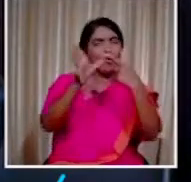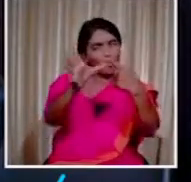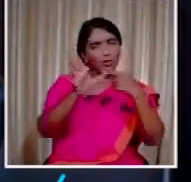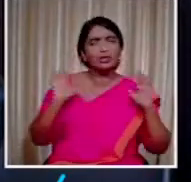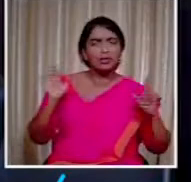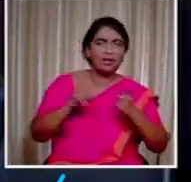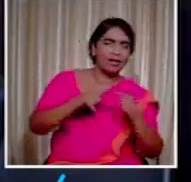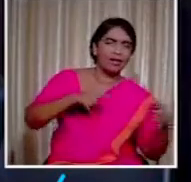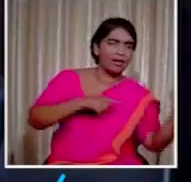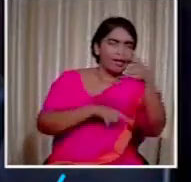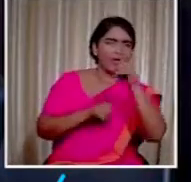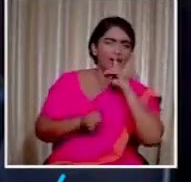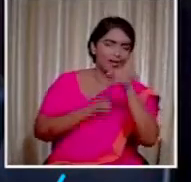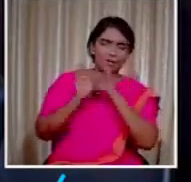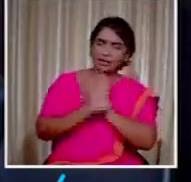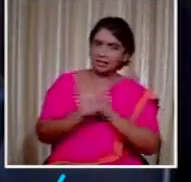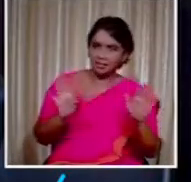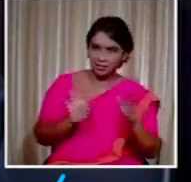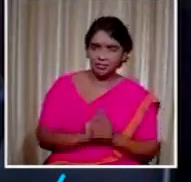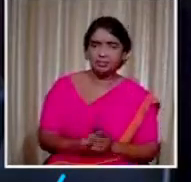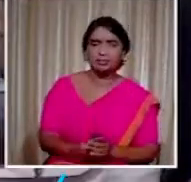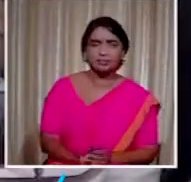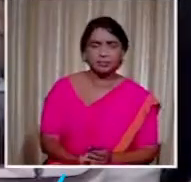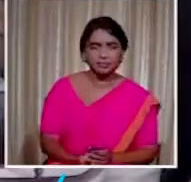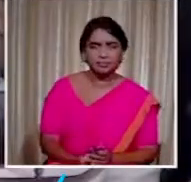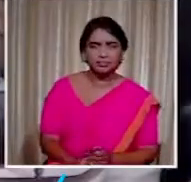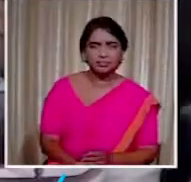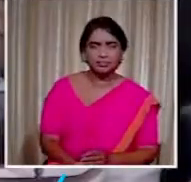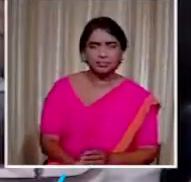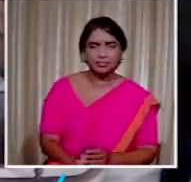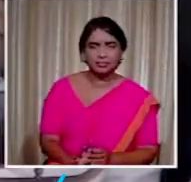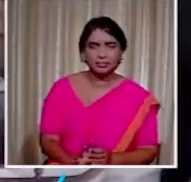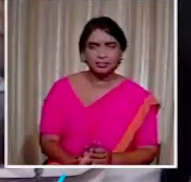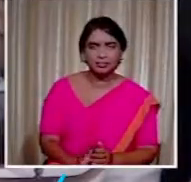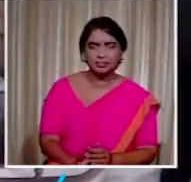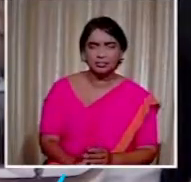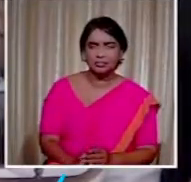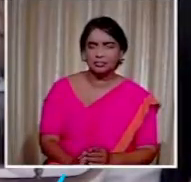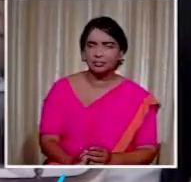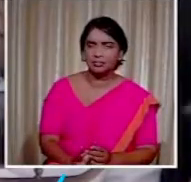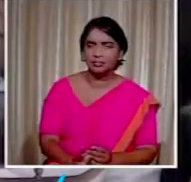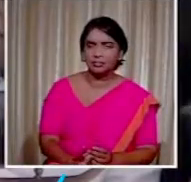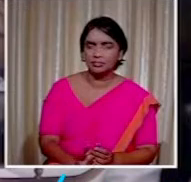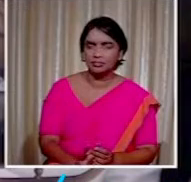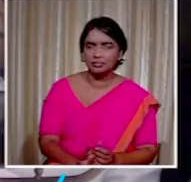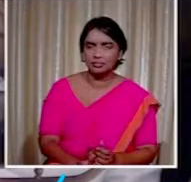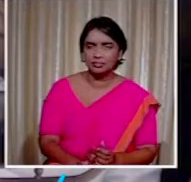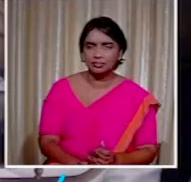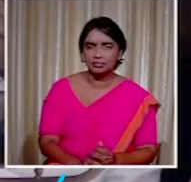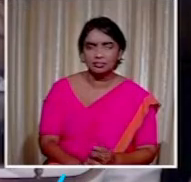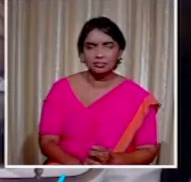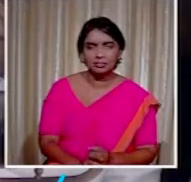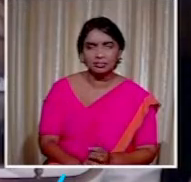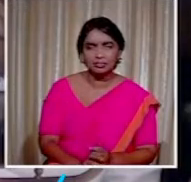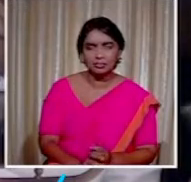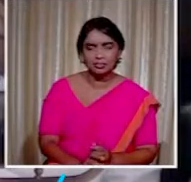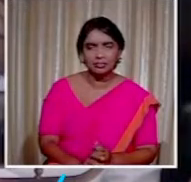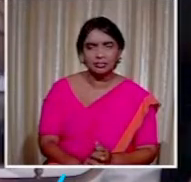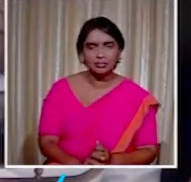නිකන් වටේ වැල් බයිලා කියවන්න නැතු. පිළිතුරු දුන්නා. ඊට අමතරව මට කියන්න තියෙන්නේ ඇත්ත වශයෙන්ම